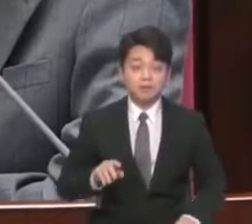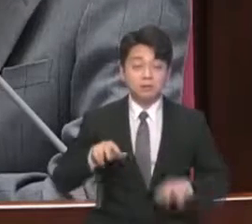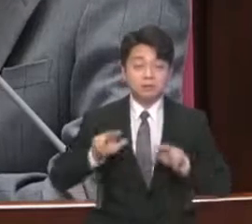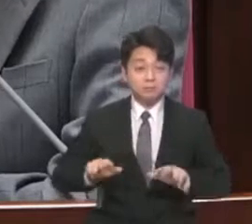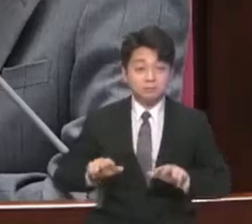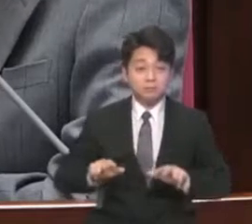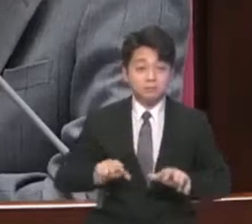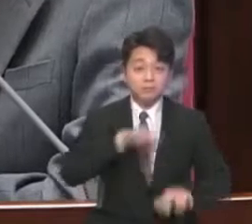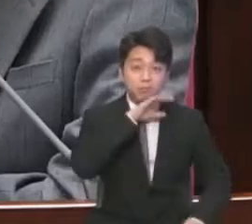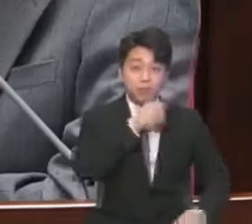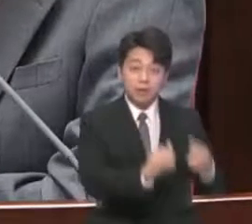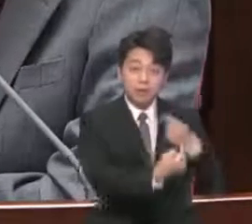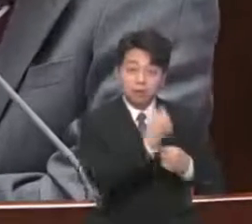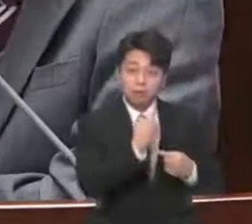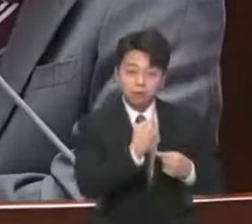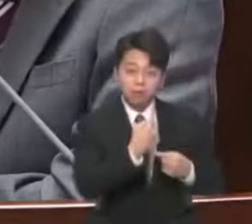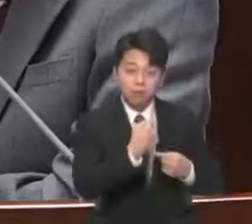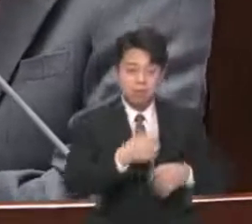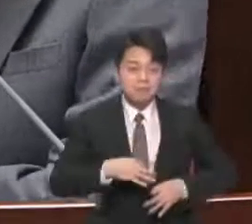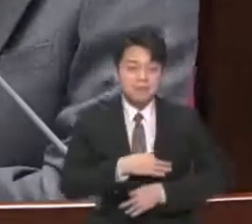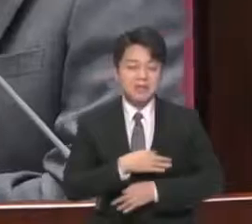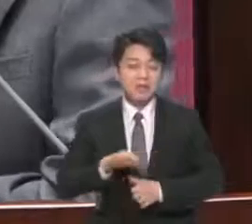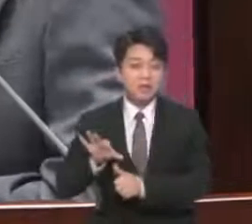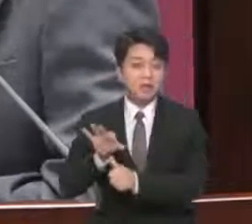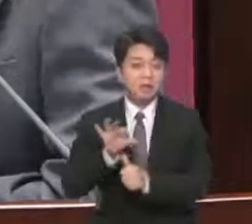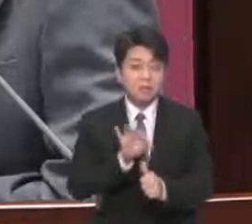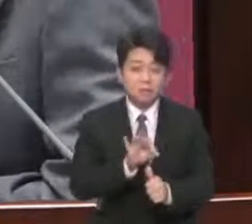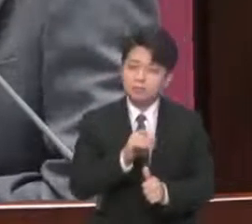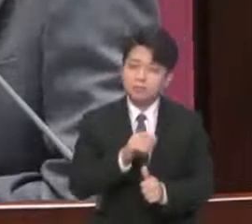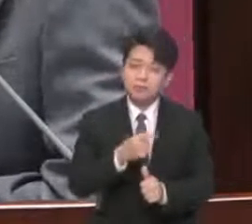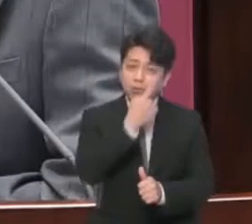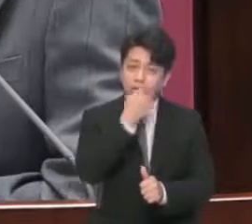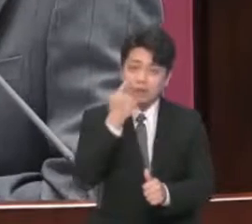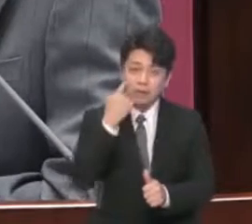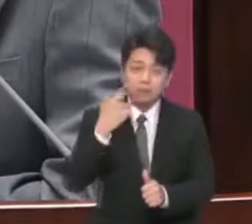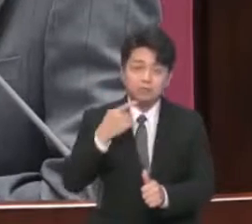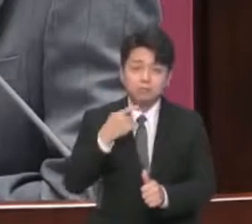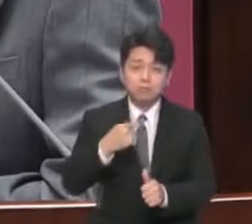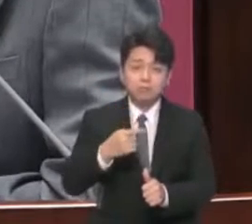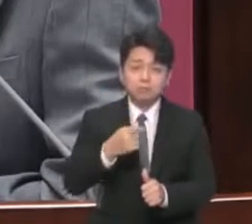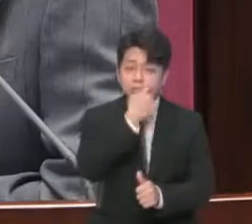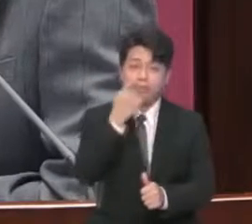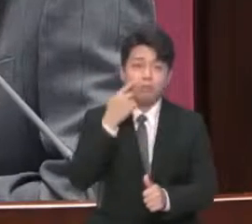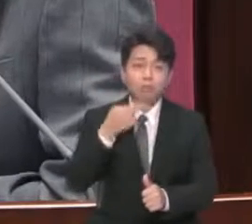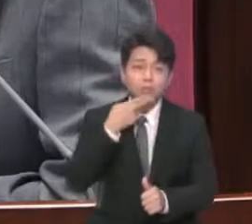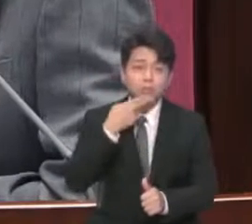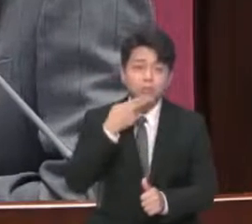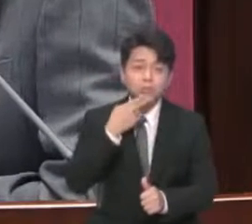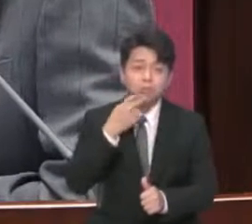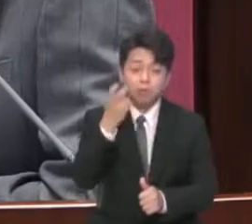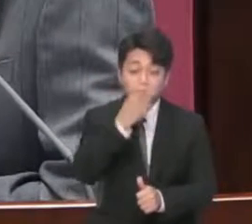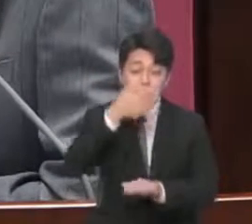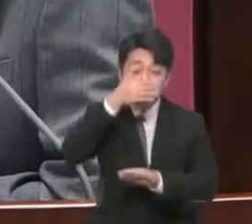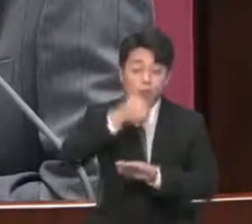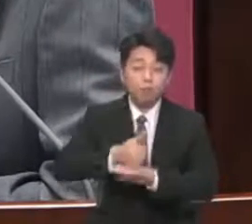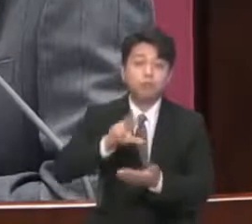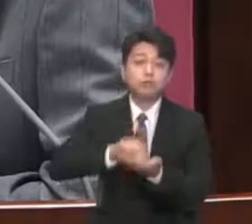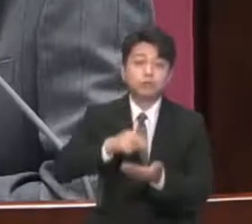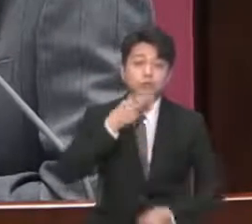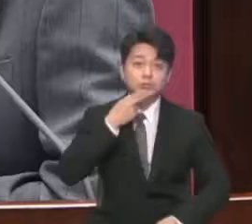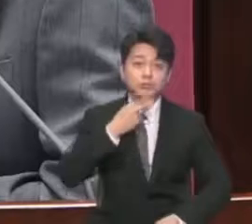다 사실관계를 뭐 확인을 해보고 있습니다만 확인이 안 되고 있습니다. 단순 문의할 때 여권 사본 전달하는 일은 없잖아요.